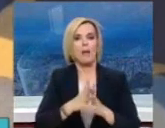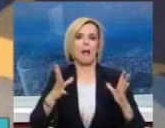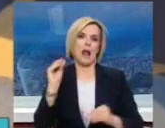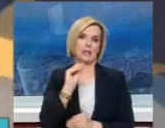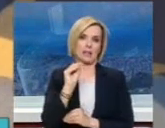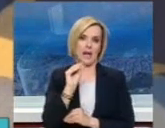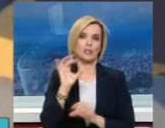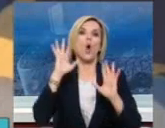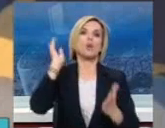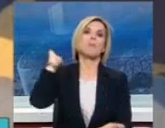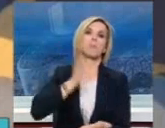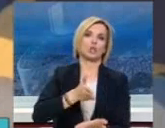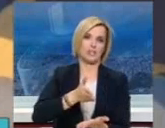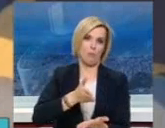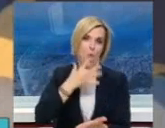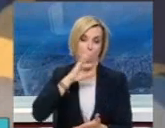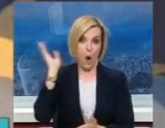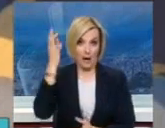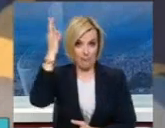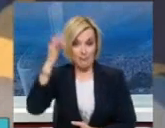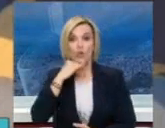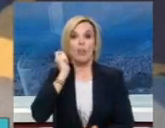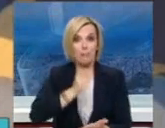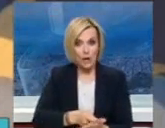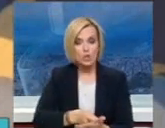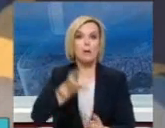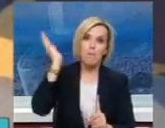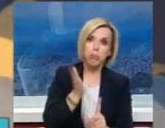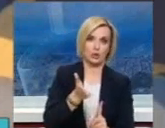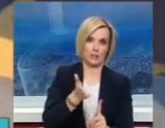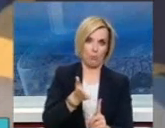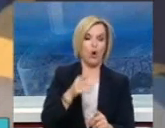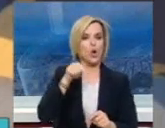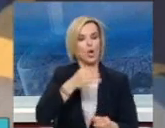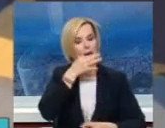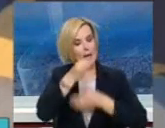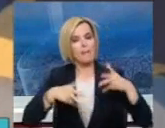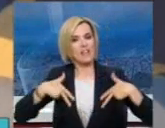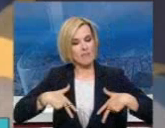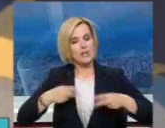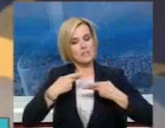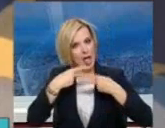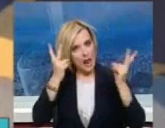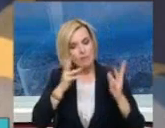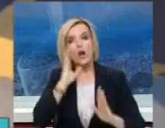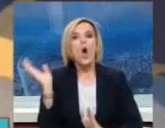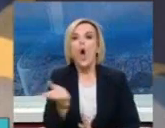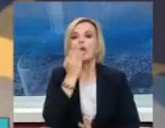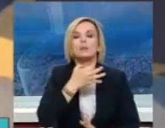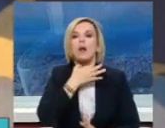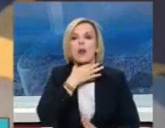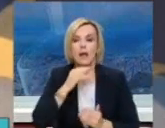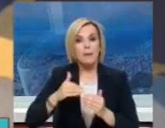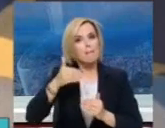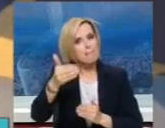επιτύχουμε τη δίκαιη διασπορά του δώρου Πάσχα στο σύνολο της οικονομίας και όχι μόνο σε κάποιες